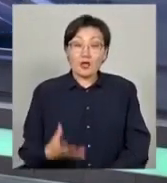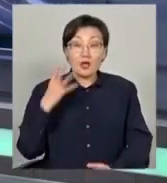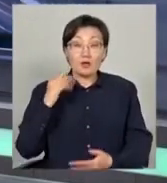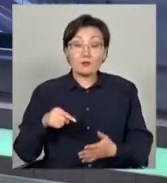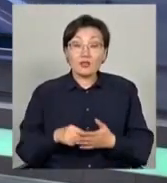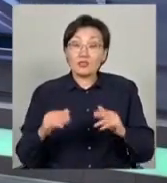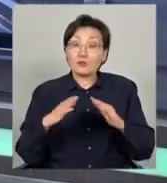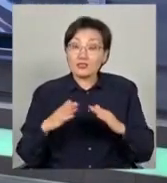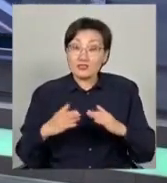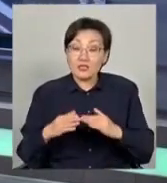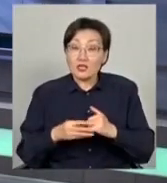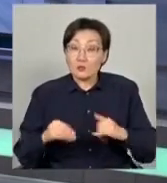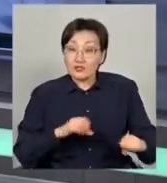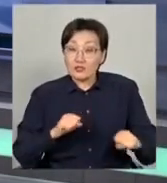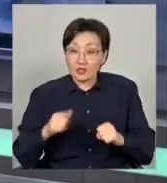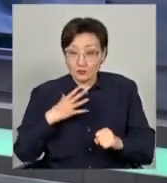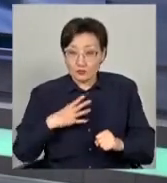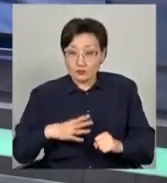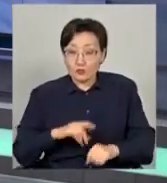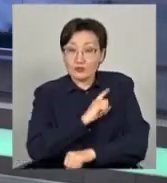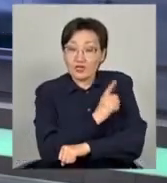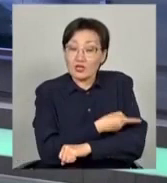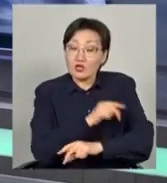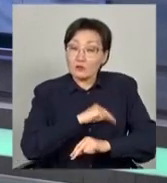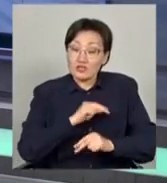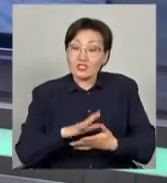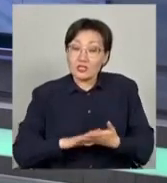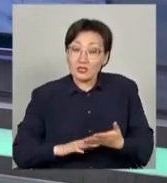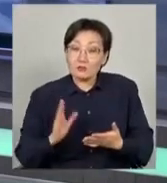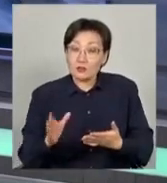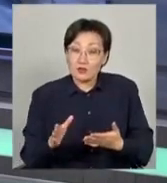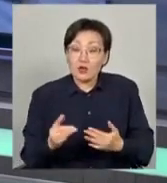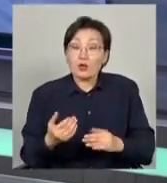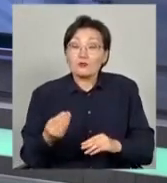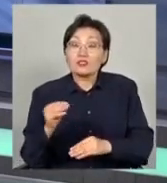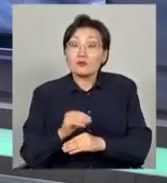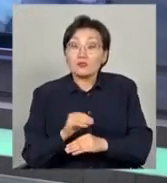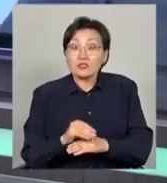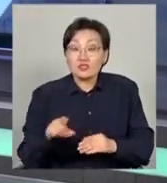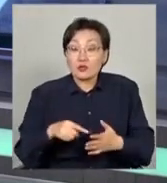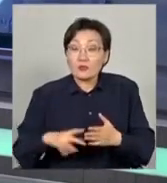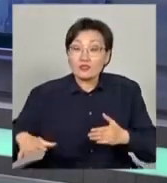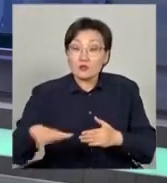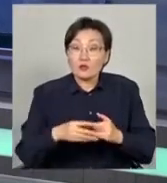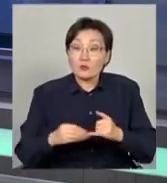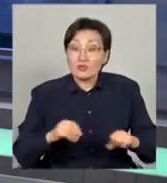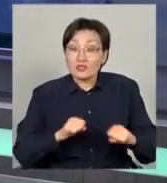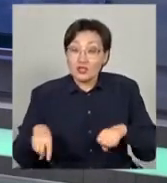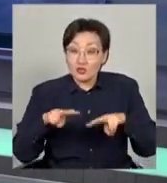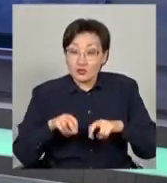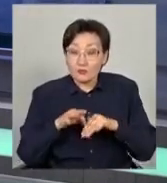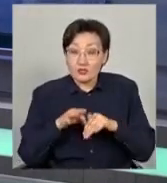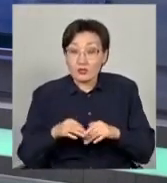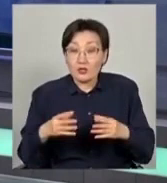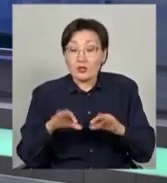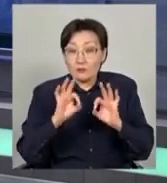Алматыда ғимараттардың сейсмикалық төзімділігін күшейту жұмыстары жалғасып жатыр. Оған қоса биыл қала бойынша сейсма аудит жасалмақ.